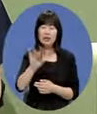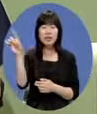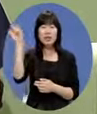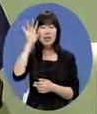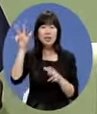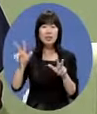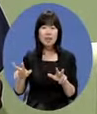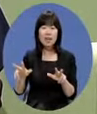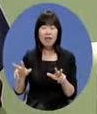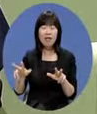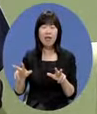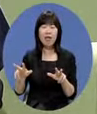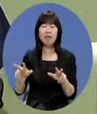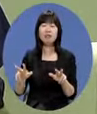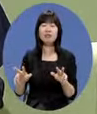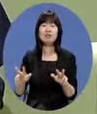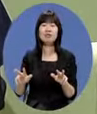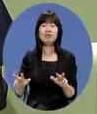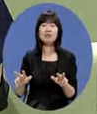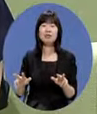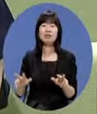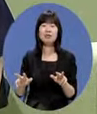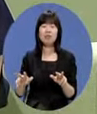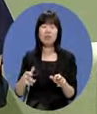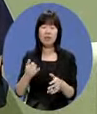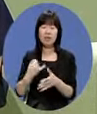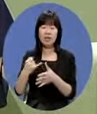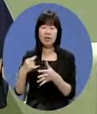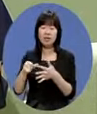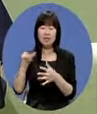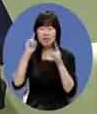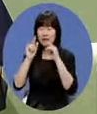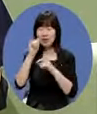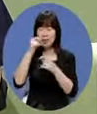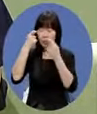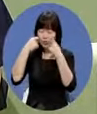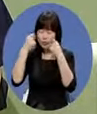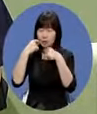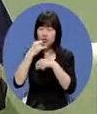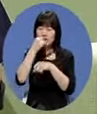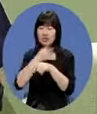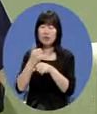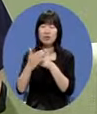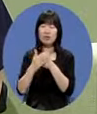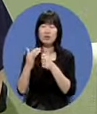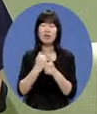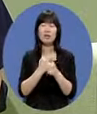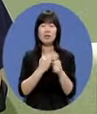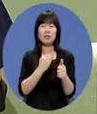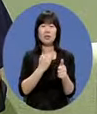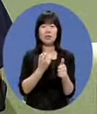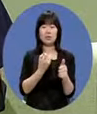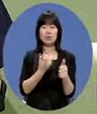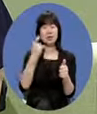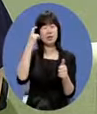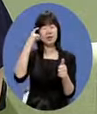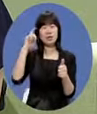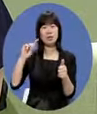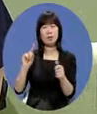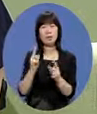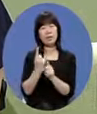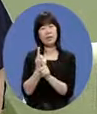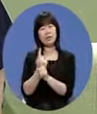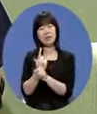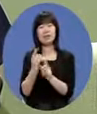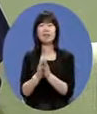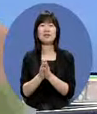의외로 그렇게 생각을 했는데 아이들이 상처받고 울고 하다 보니까 이 남편분도 약간 이제 생각이 좀 바뀌기